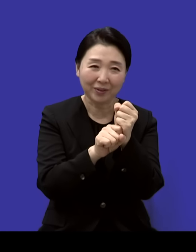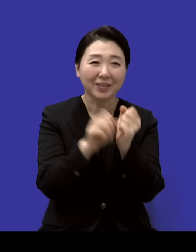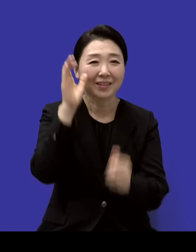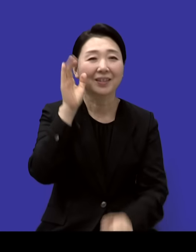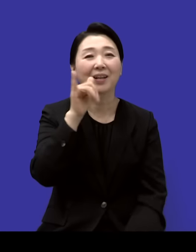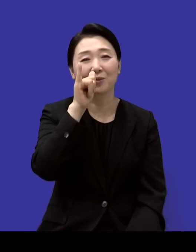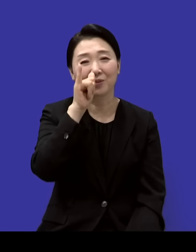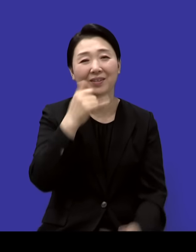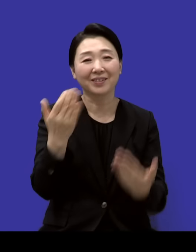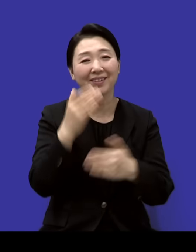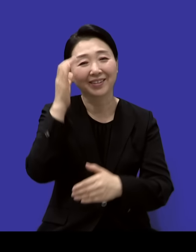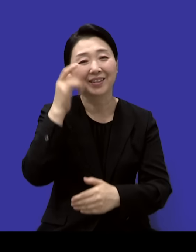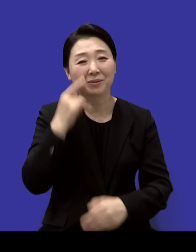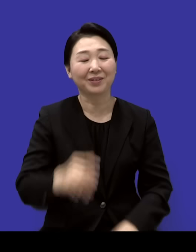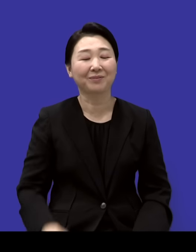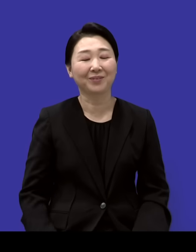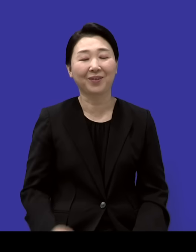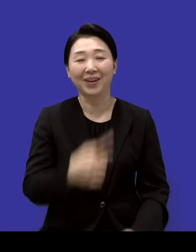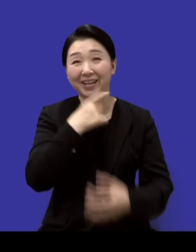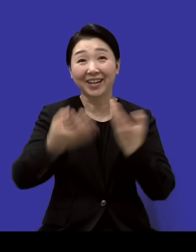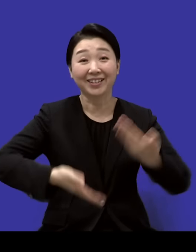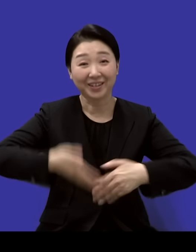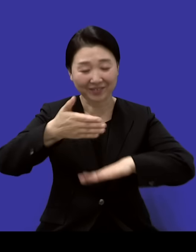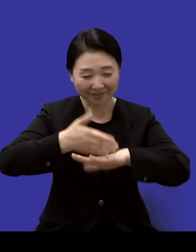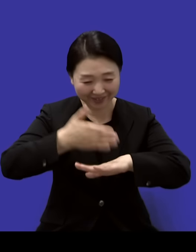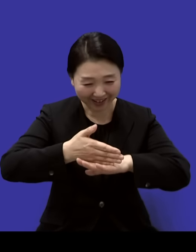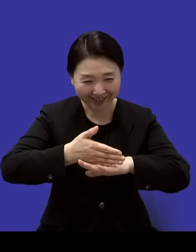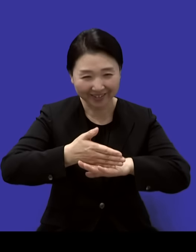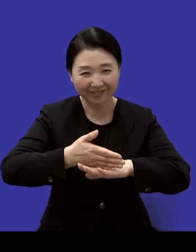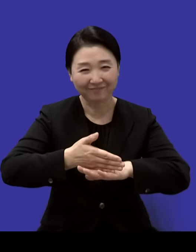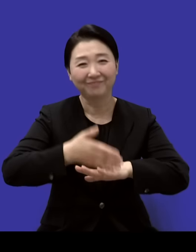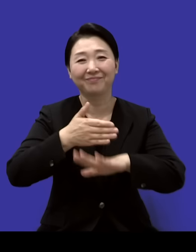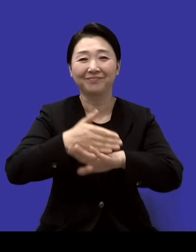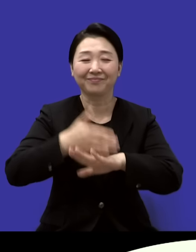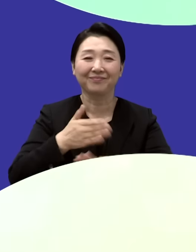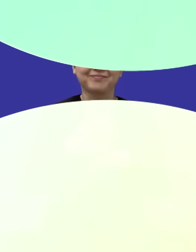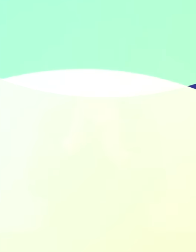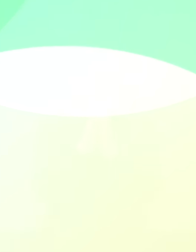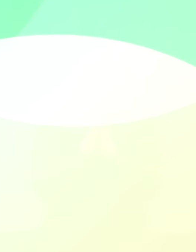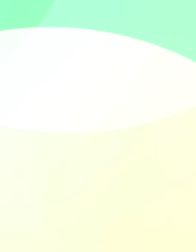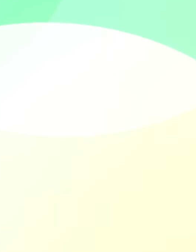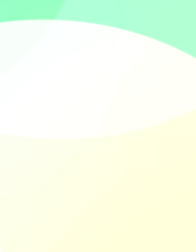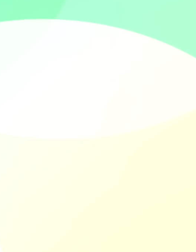하겠습니다. 네, 고맙습니다. 네, 오늘 귀한 간증 나누셔서 고맙습니다. 감사합니다. 감사합니다. 고맙습니다.